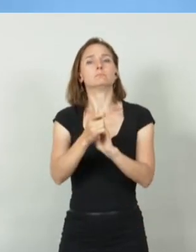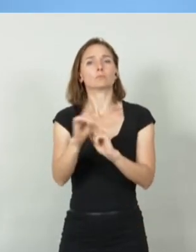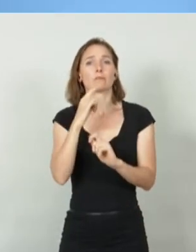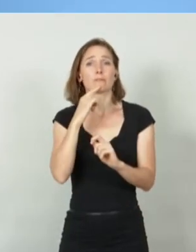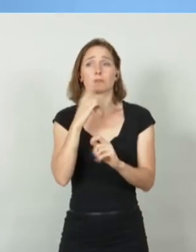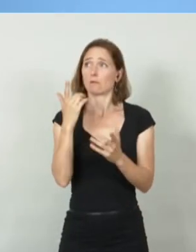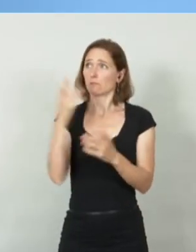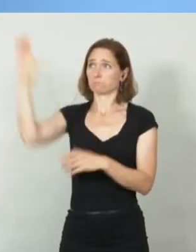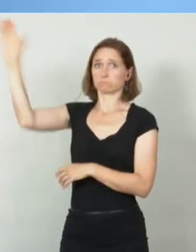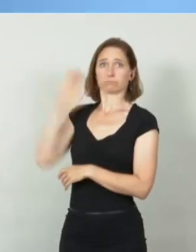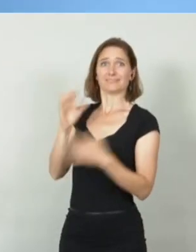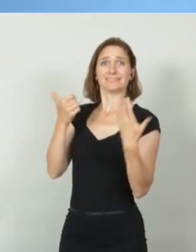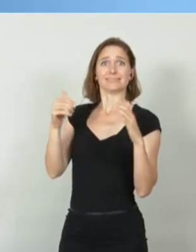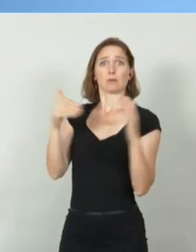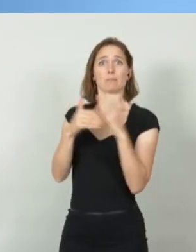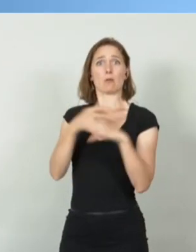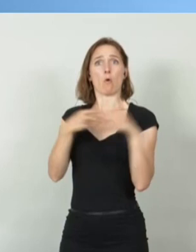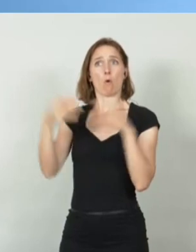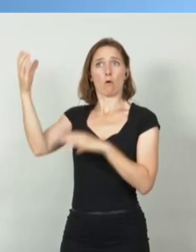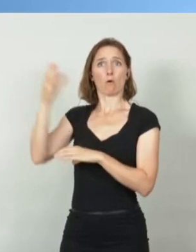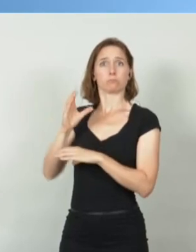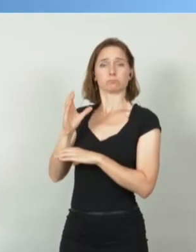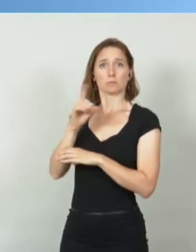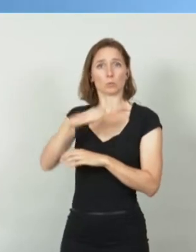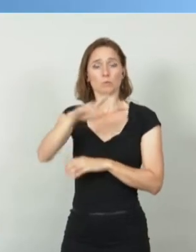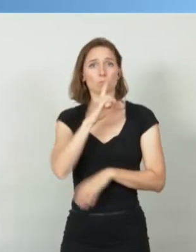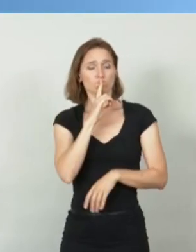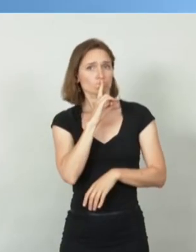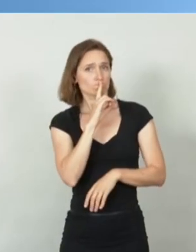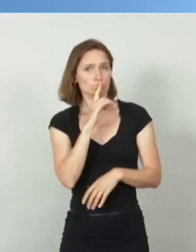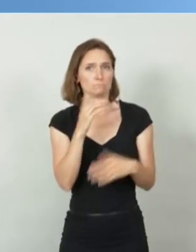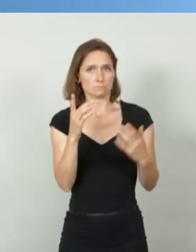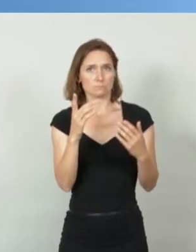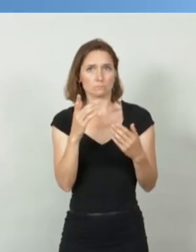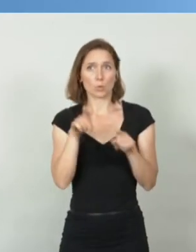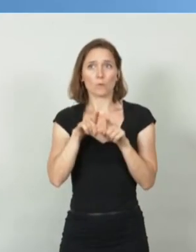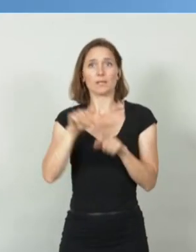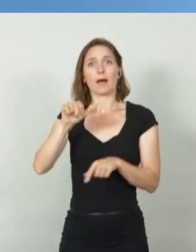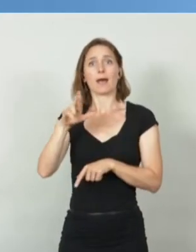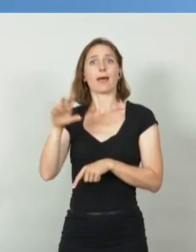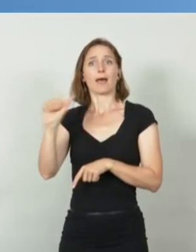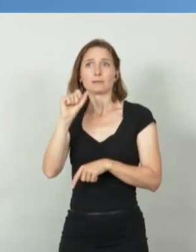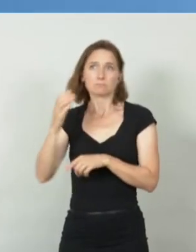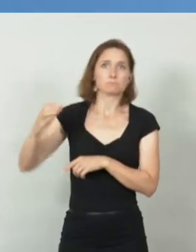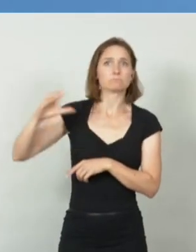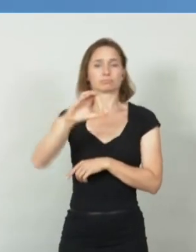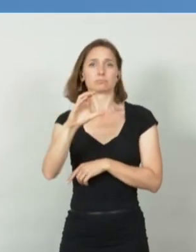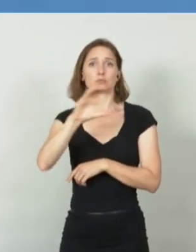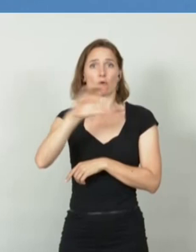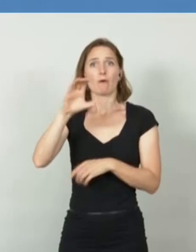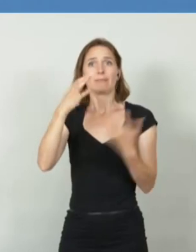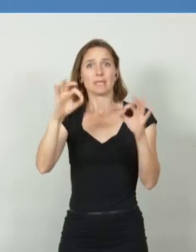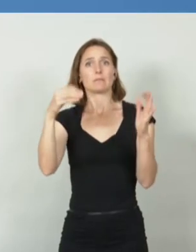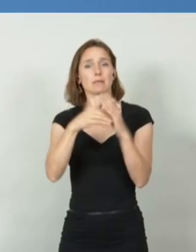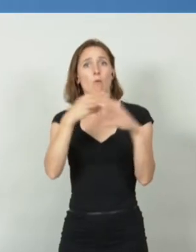que tout le monde s'est bien abstenu de souligner et les apports de l'ARS à plus 110000 euros aussi là encore l'état